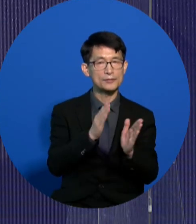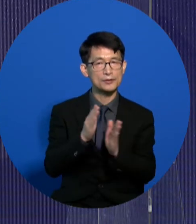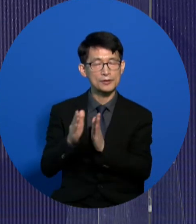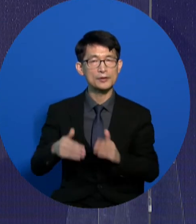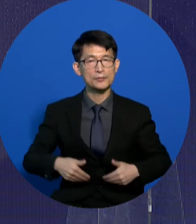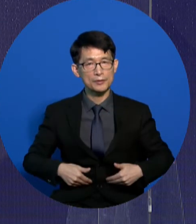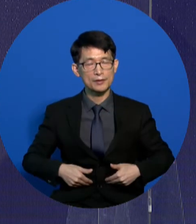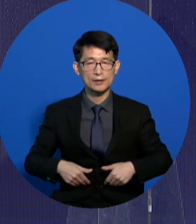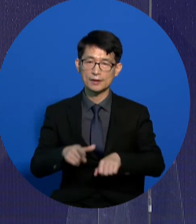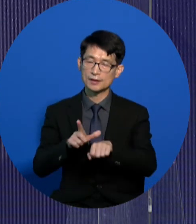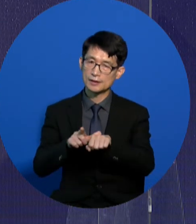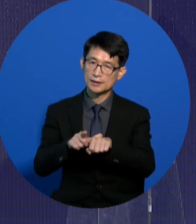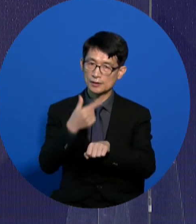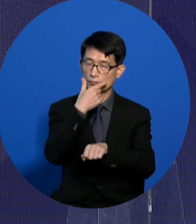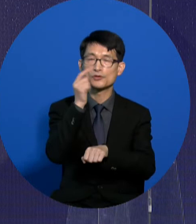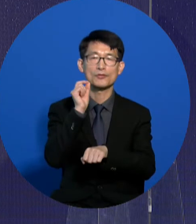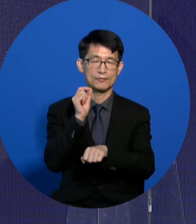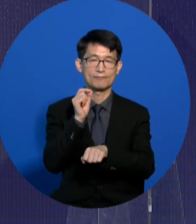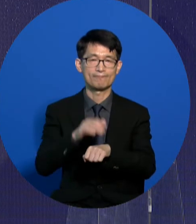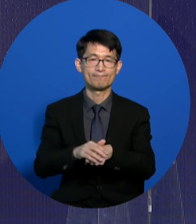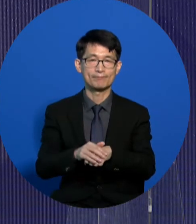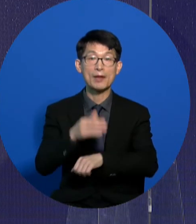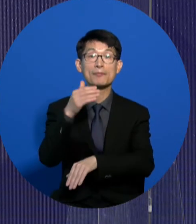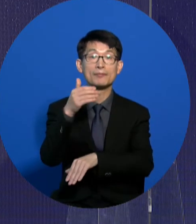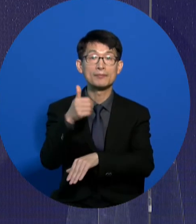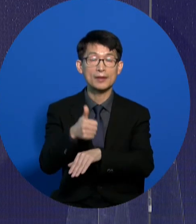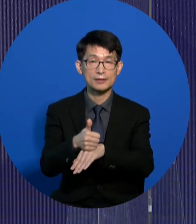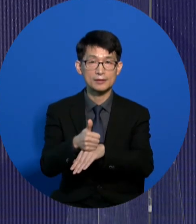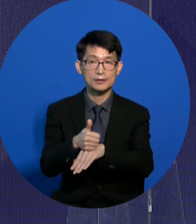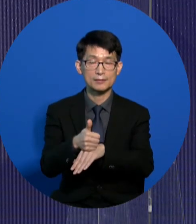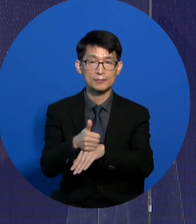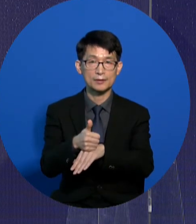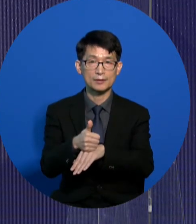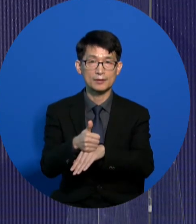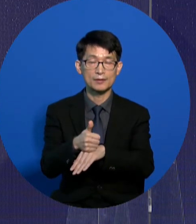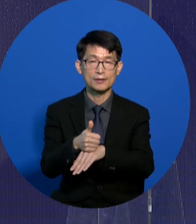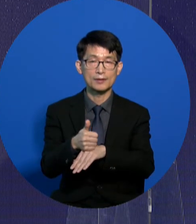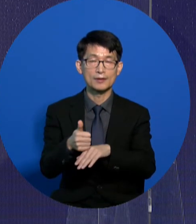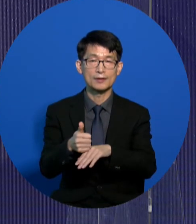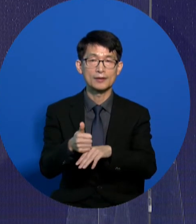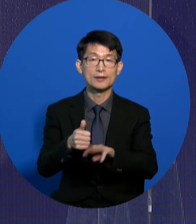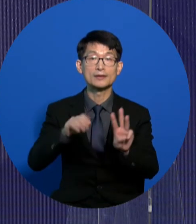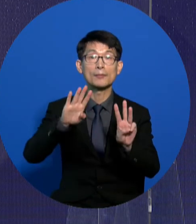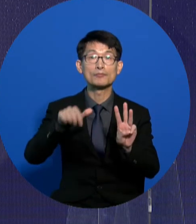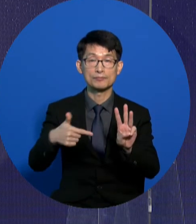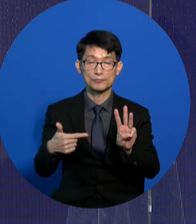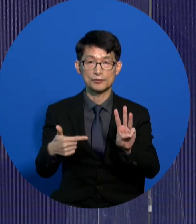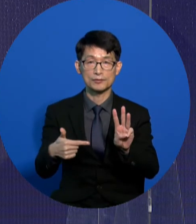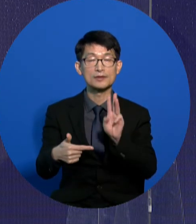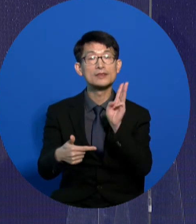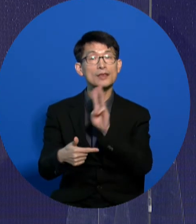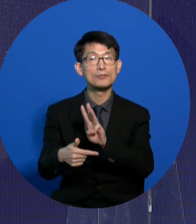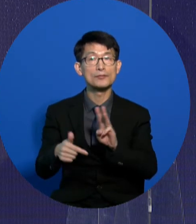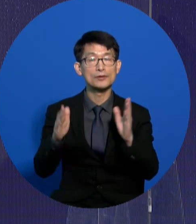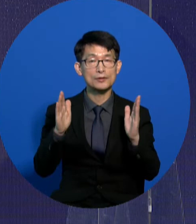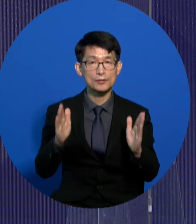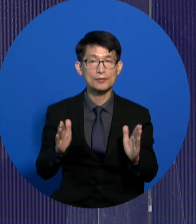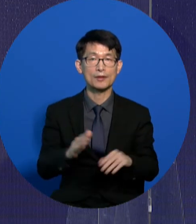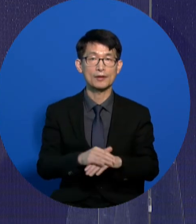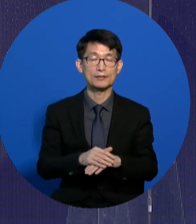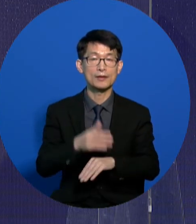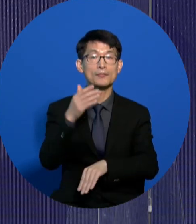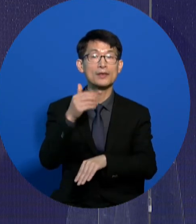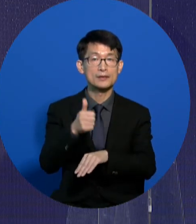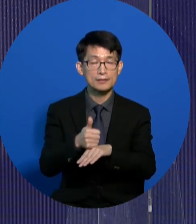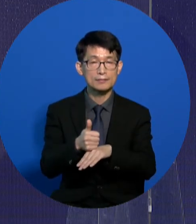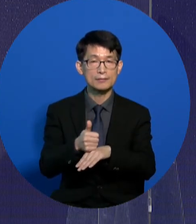많이 논의를 못할 것 같고 마지막으로 한 분당 한 2분 정도